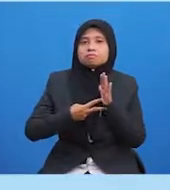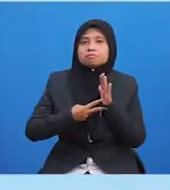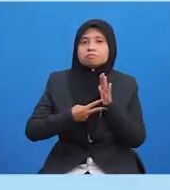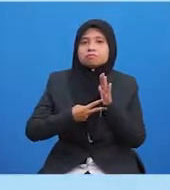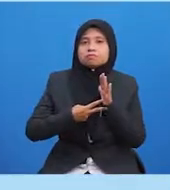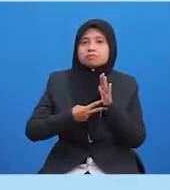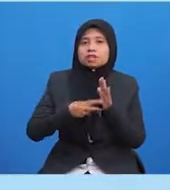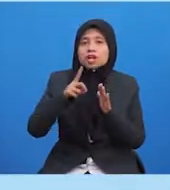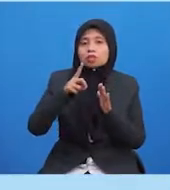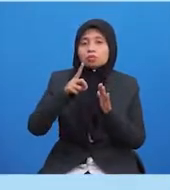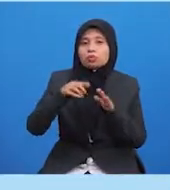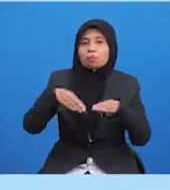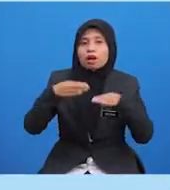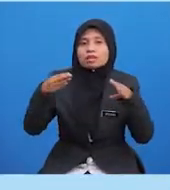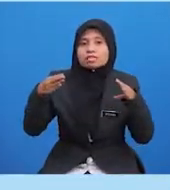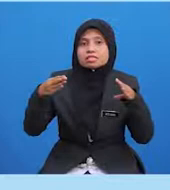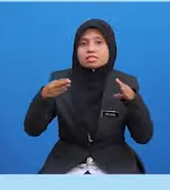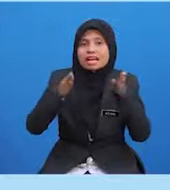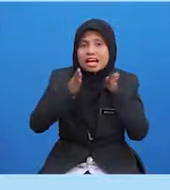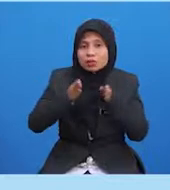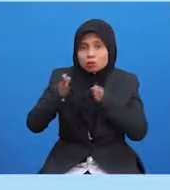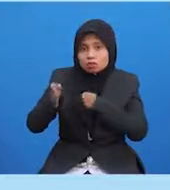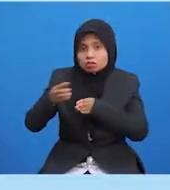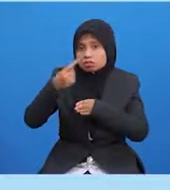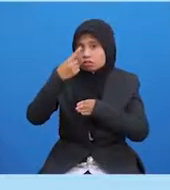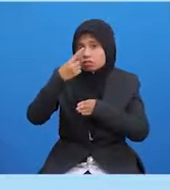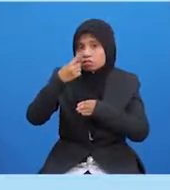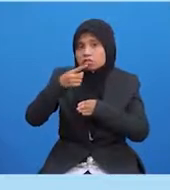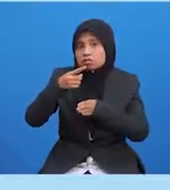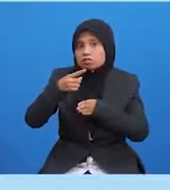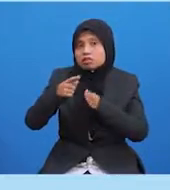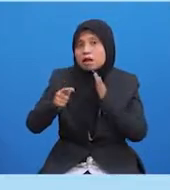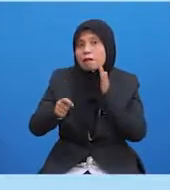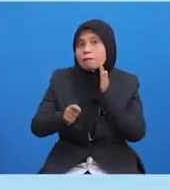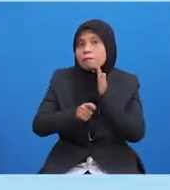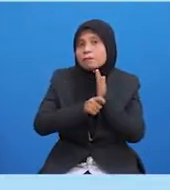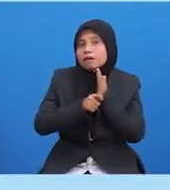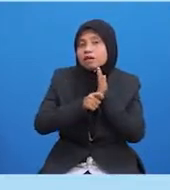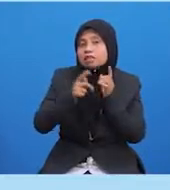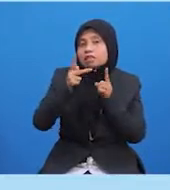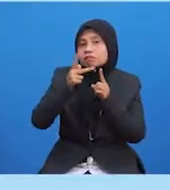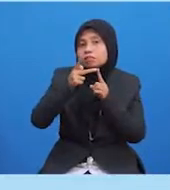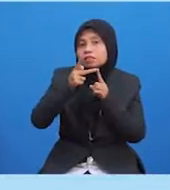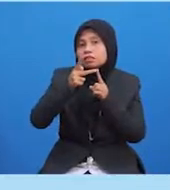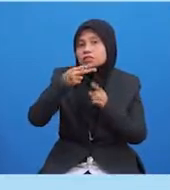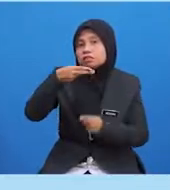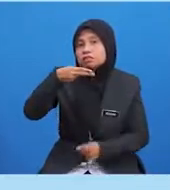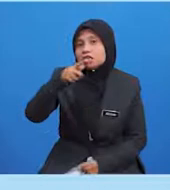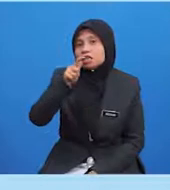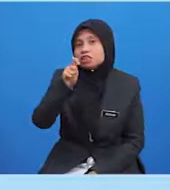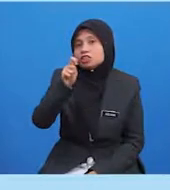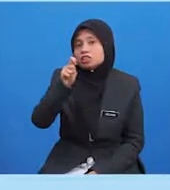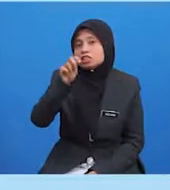CSS adalah salah satu bahasa pengaturcaraan yang merupakan tambahan